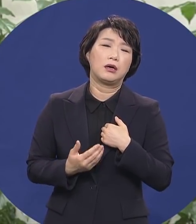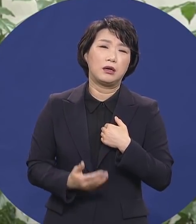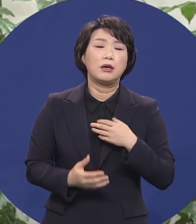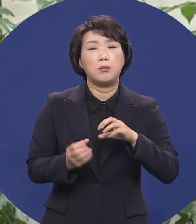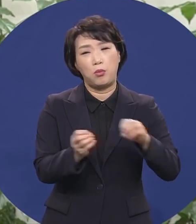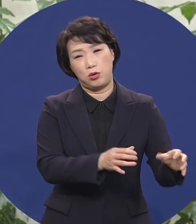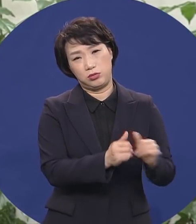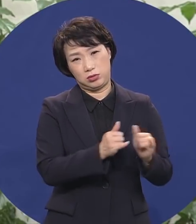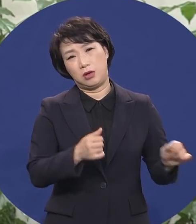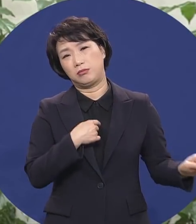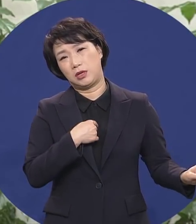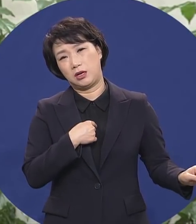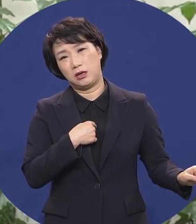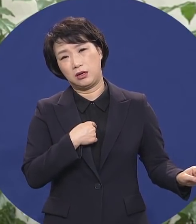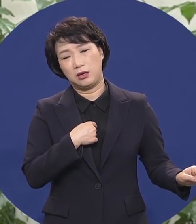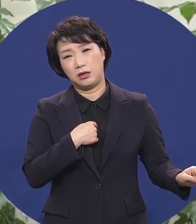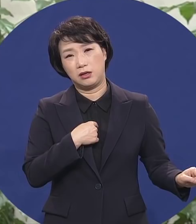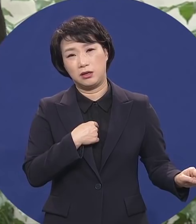너는 버리운 자야.